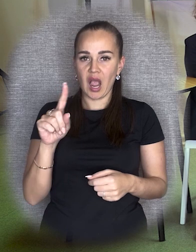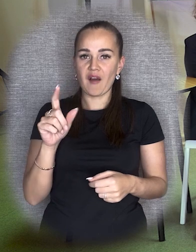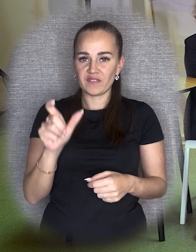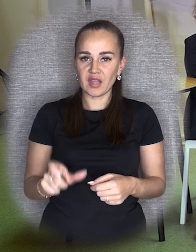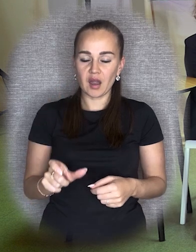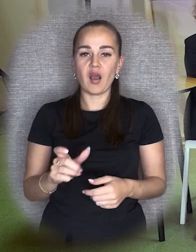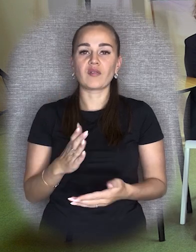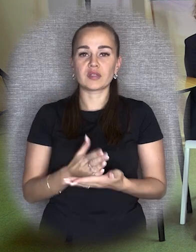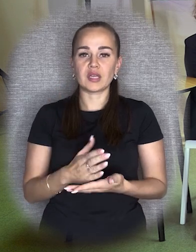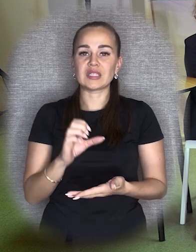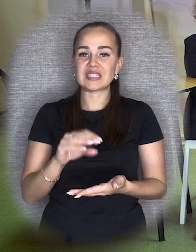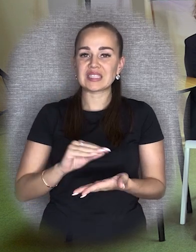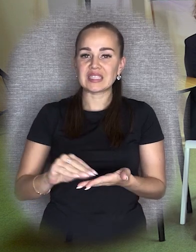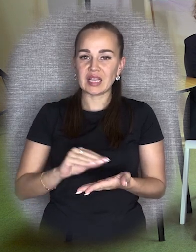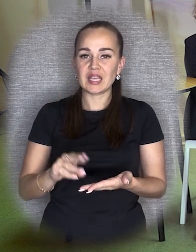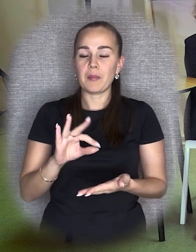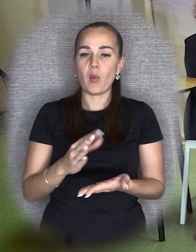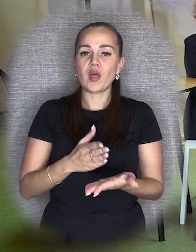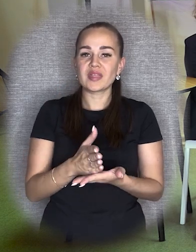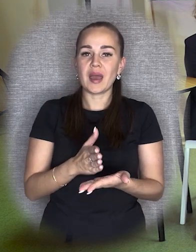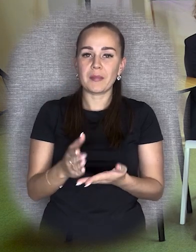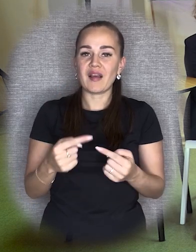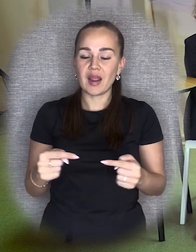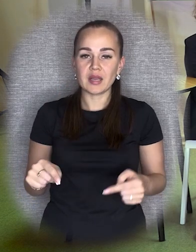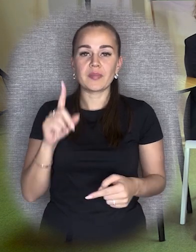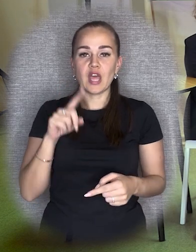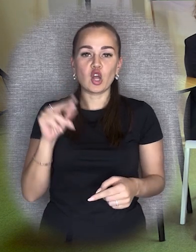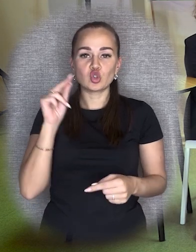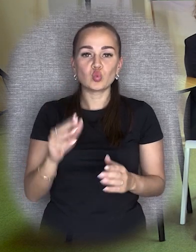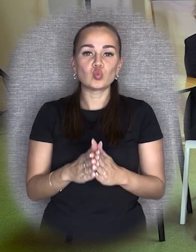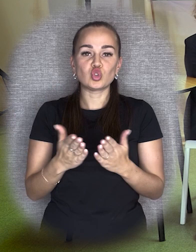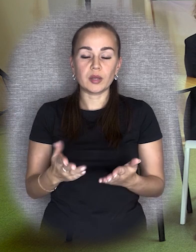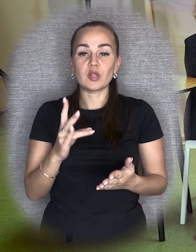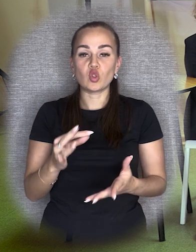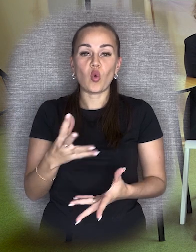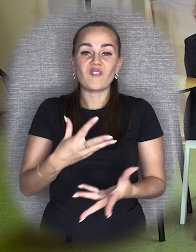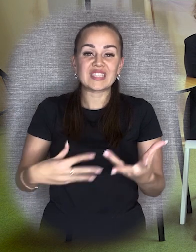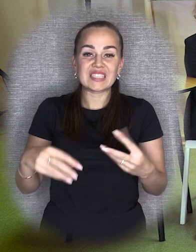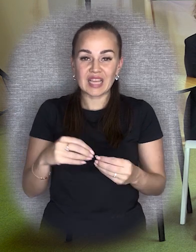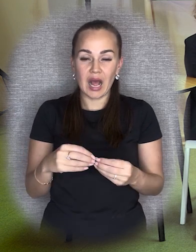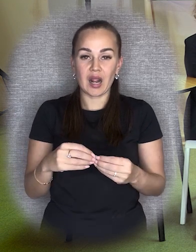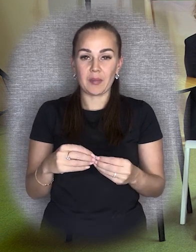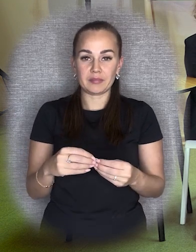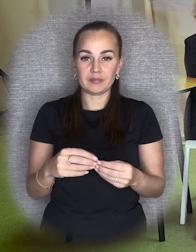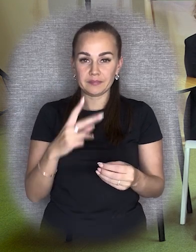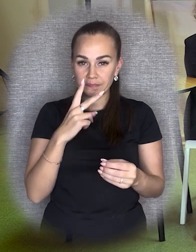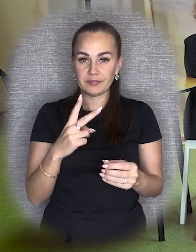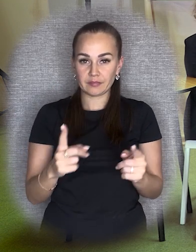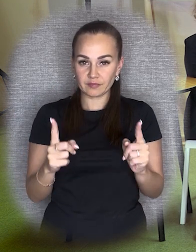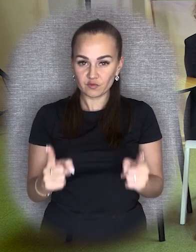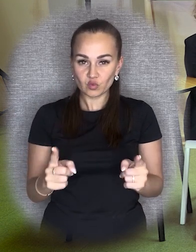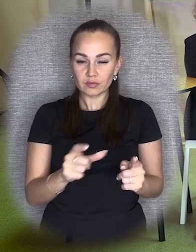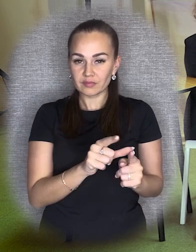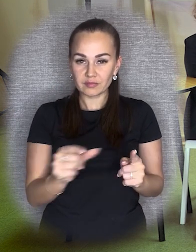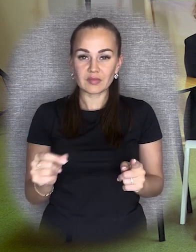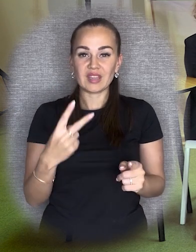есть статьи по направлениям, даже какие-то там учебники, но вообще в целом охватить вот срез сквозь